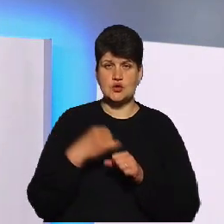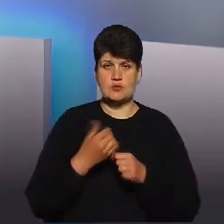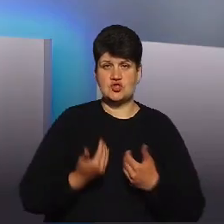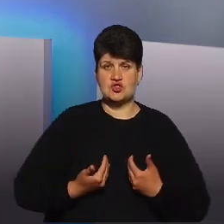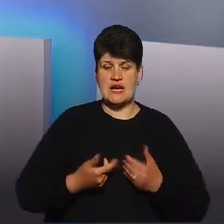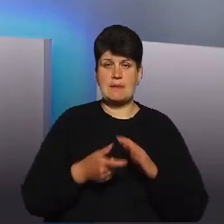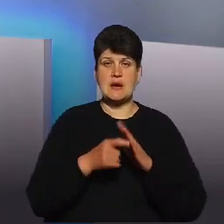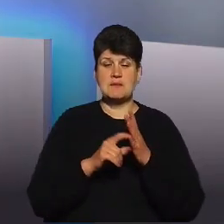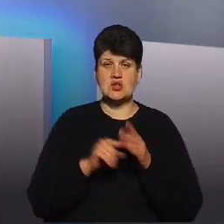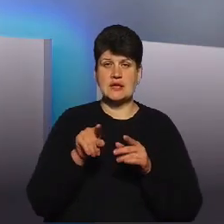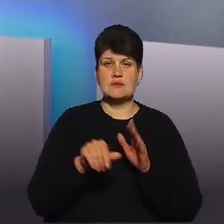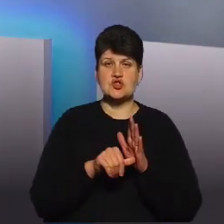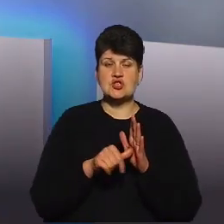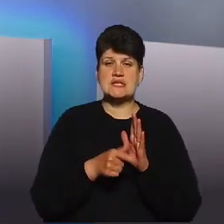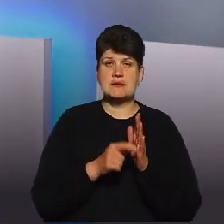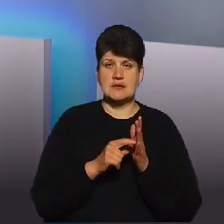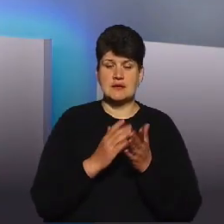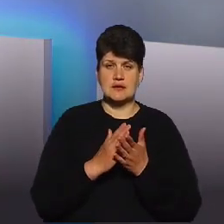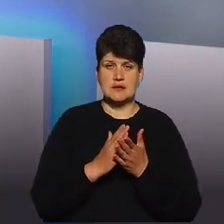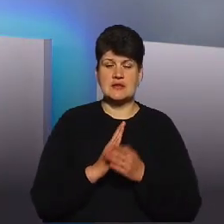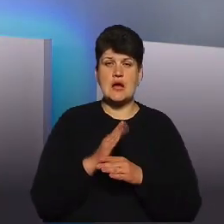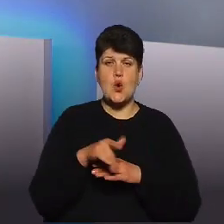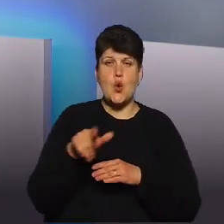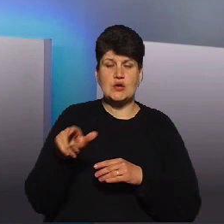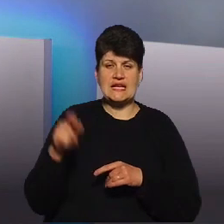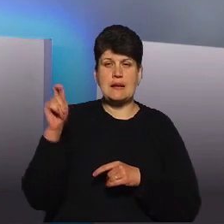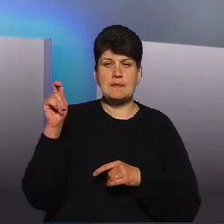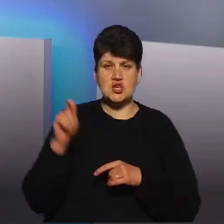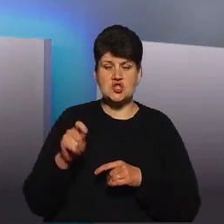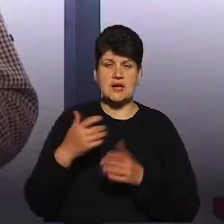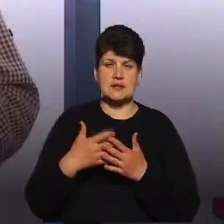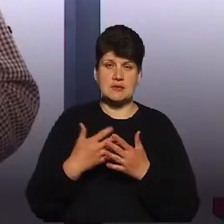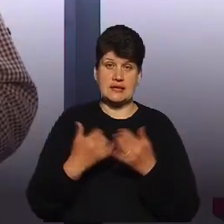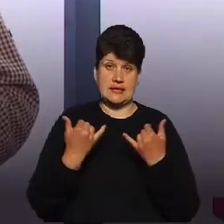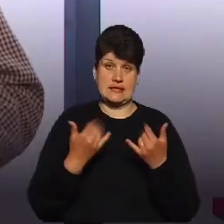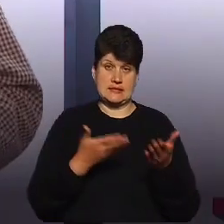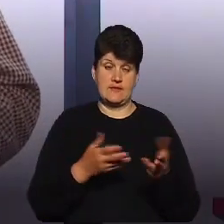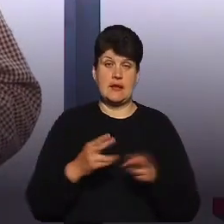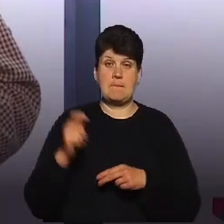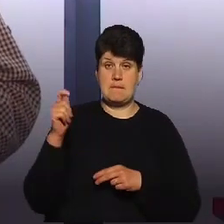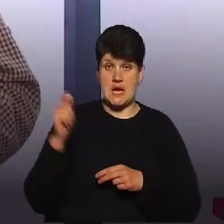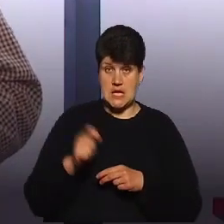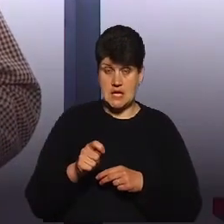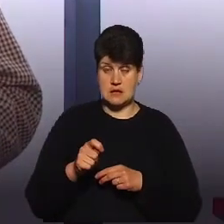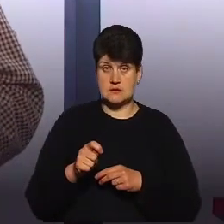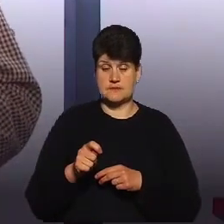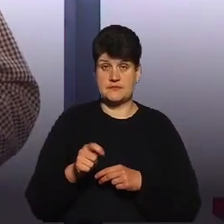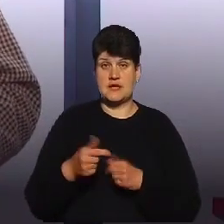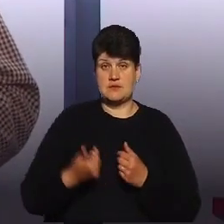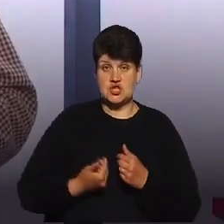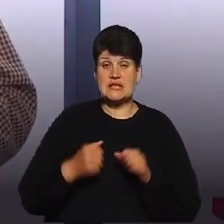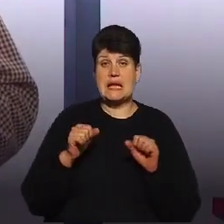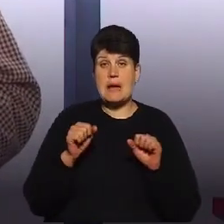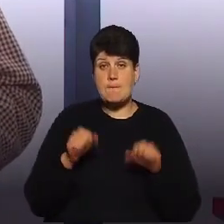6 кімнат для гостей, які десь вас так, які приїжджають, наприклад, як зараз вони приїхали, там ну, жити можна, але такого, щоб там було